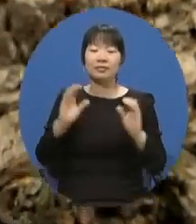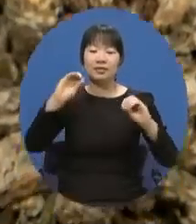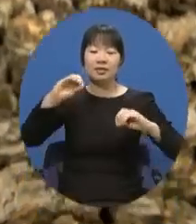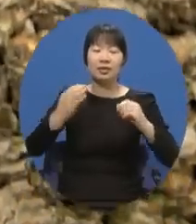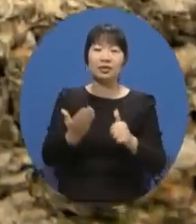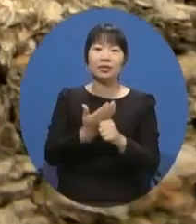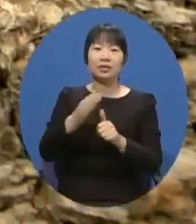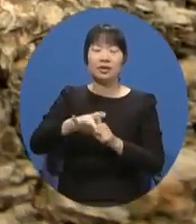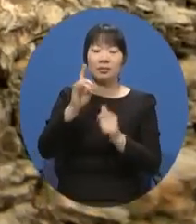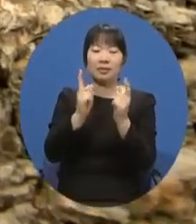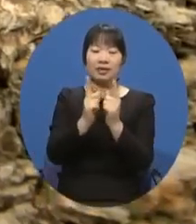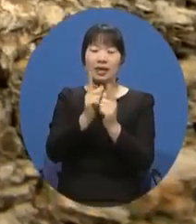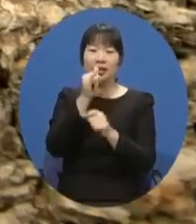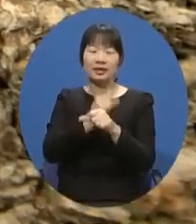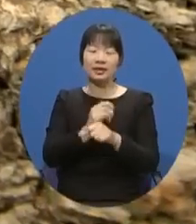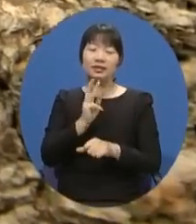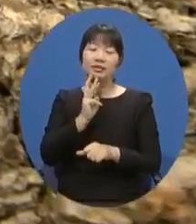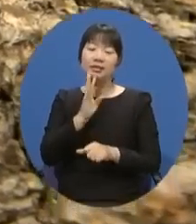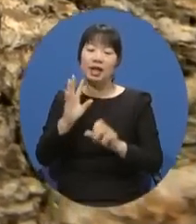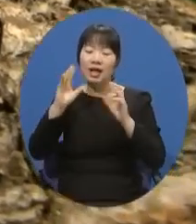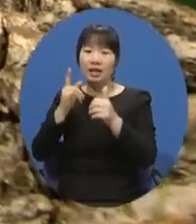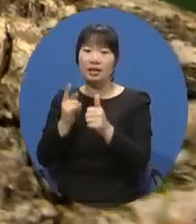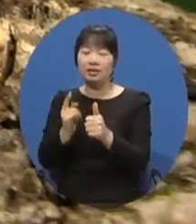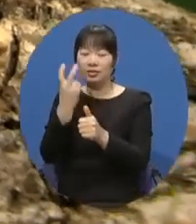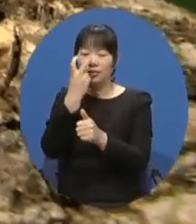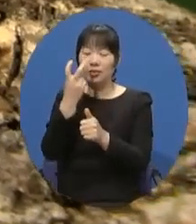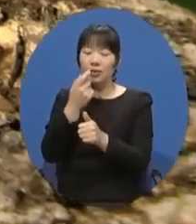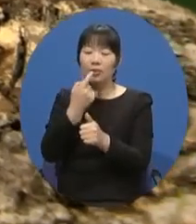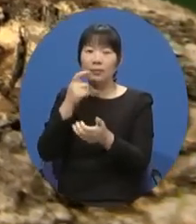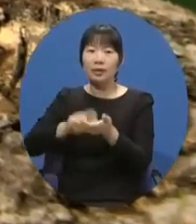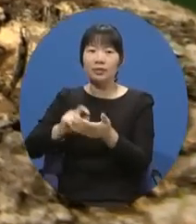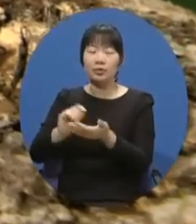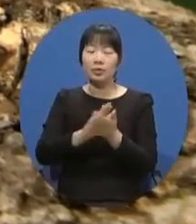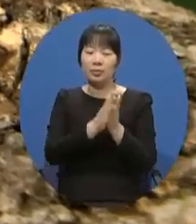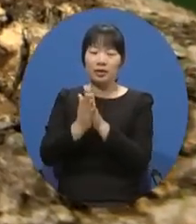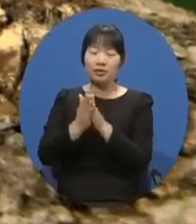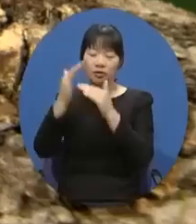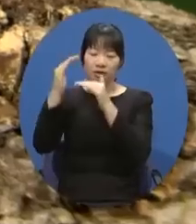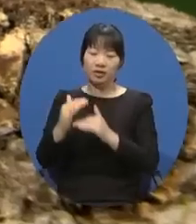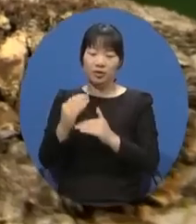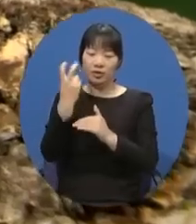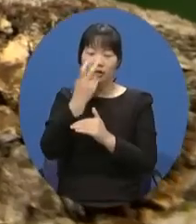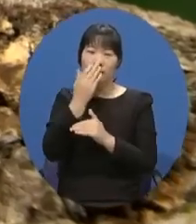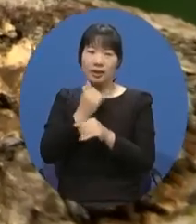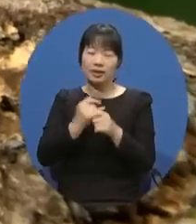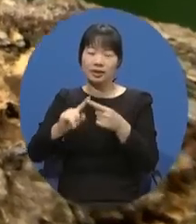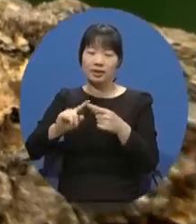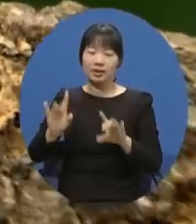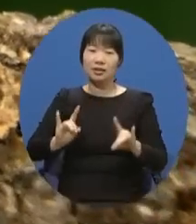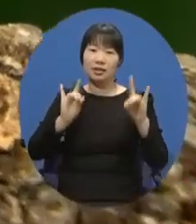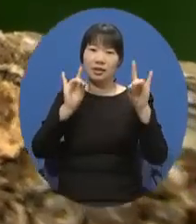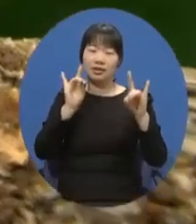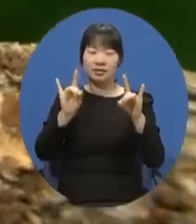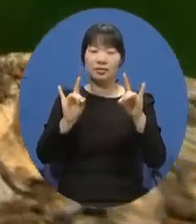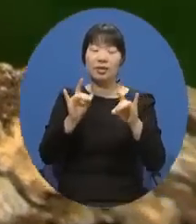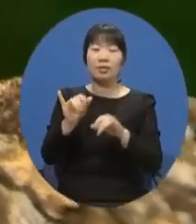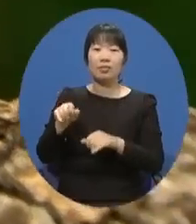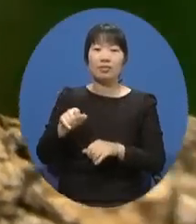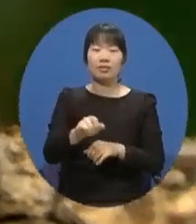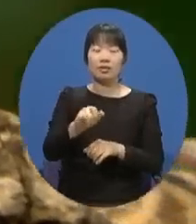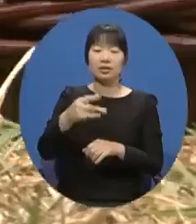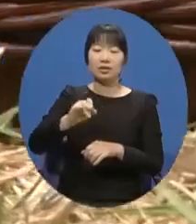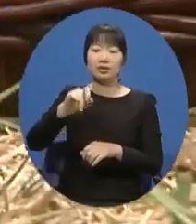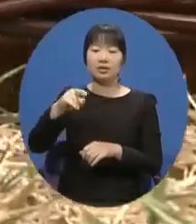애완동물을 처음 만나게 되는 3, 4세 아이들은 돌보기 쉽고 변이 과정을 관찰할 수 있는 사슴벌레, 장수풍뎅이가 좋고요.